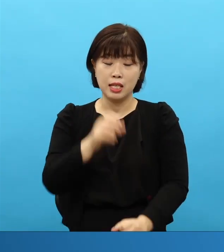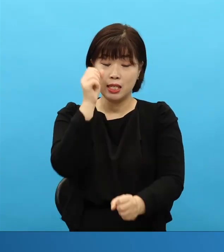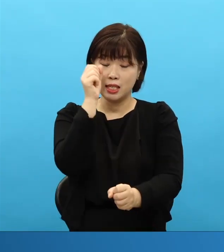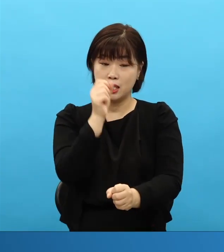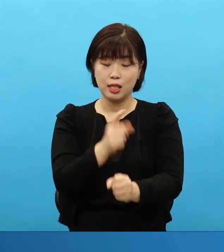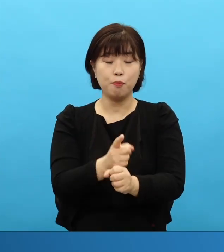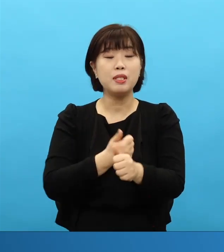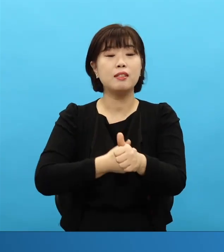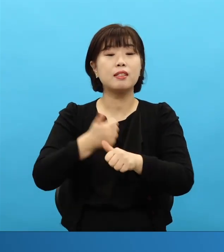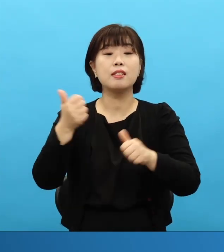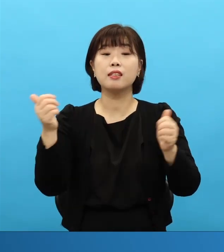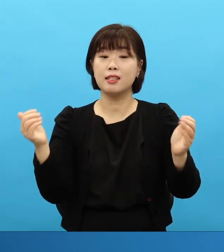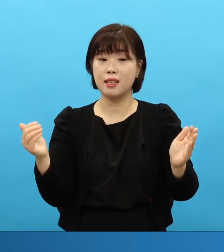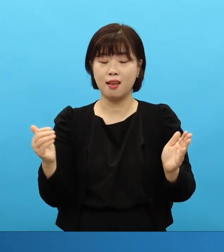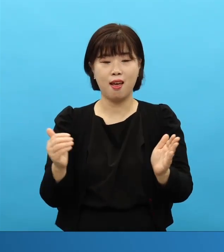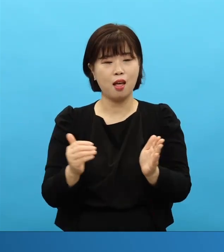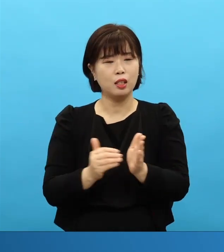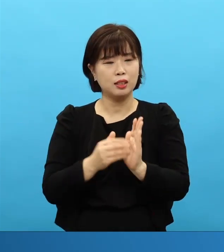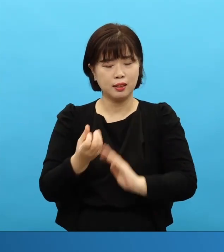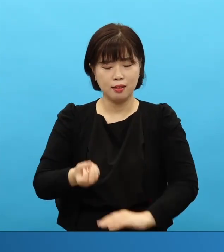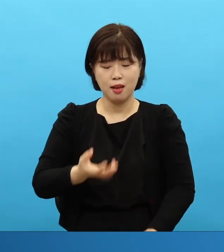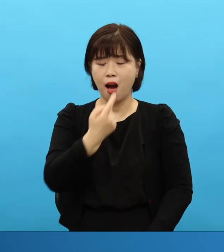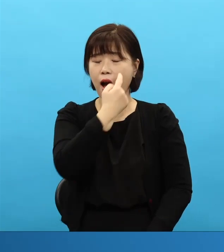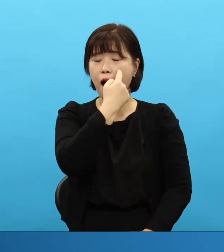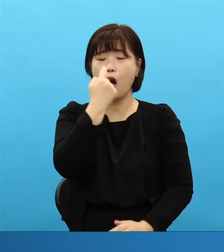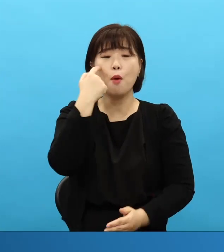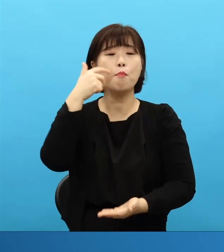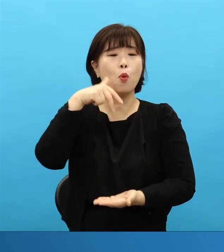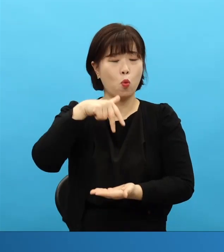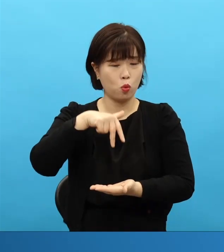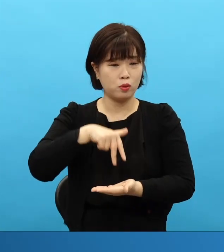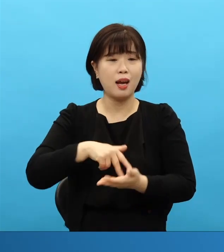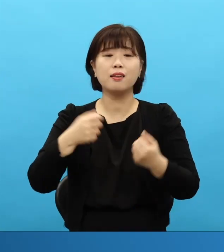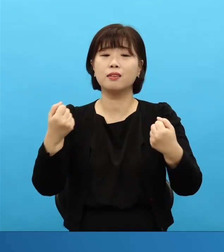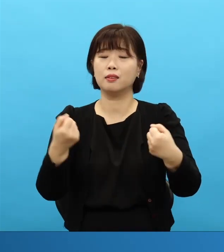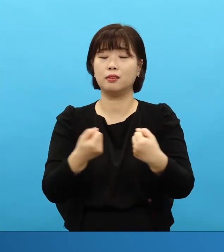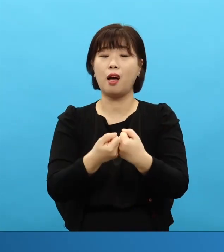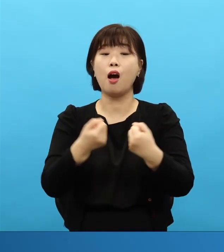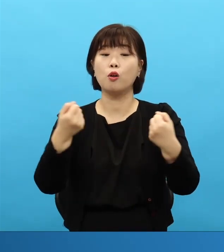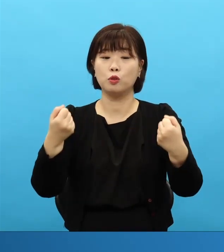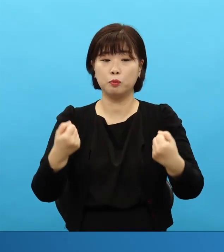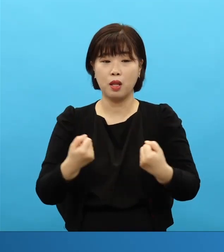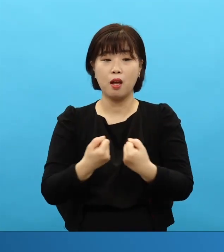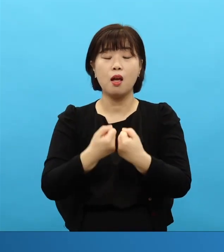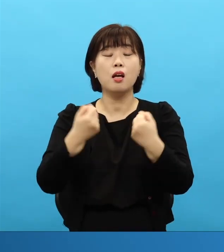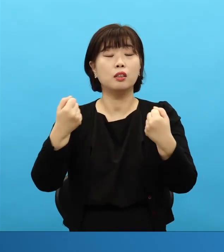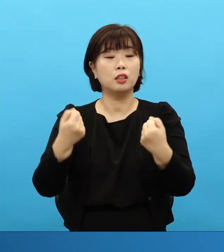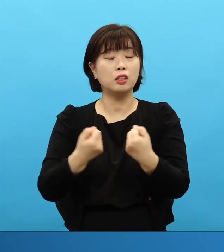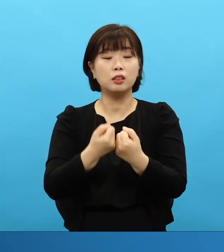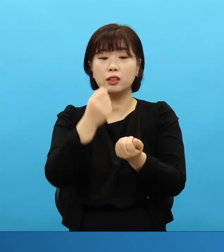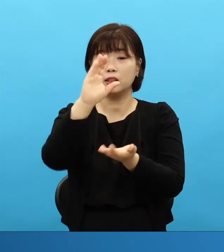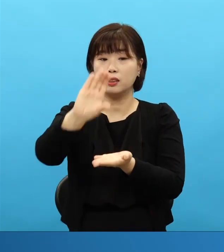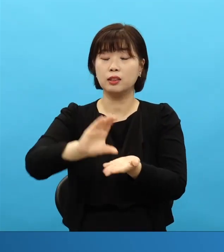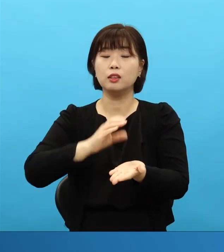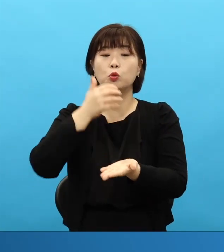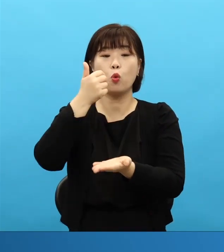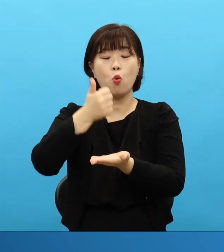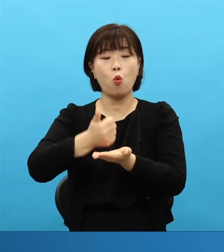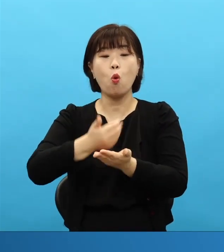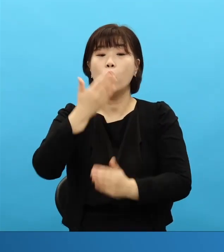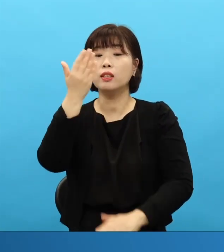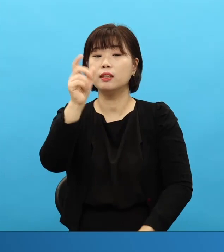이미 승리했네, 승리한 싸움을 싸우네.